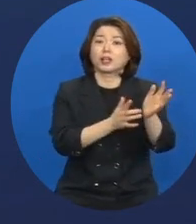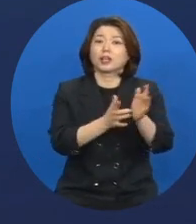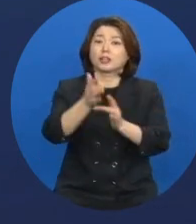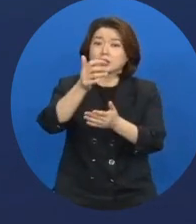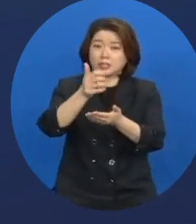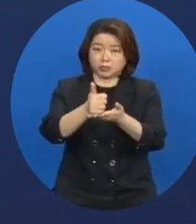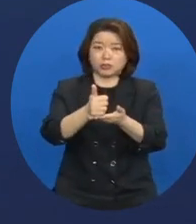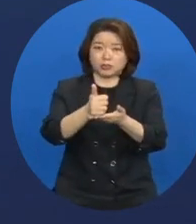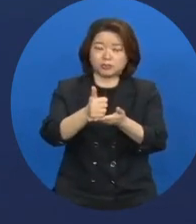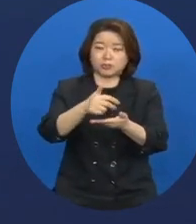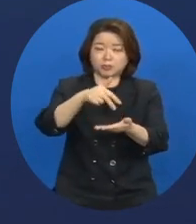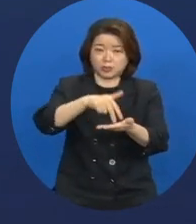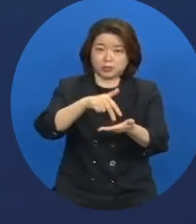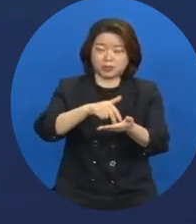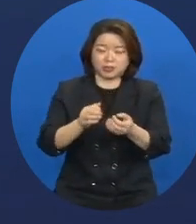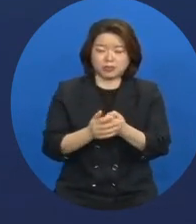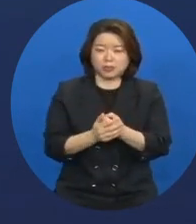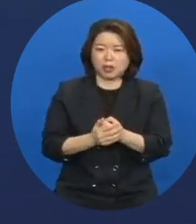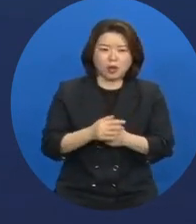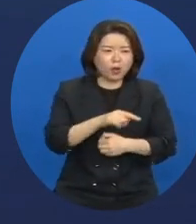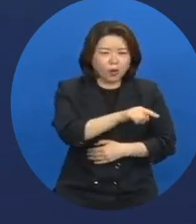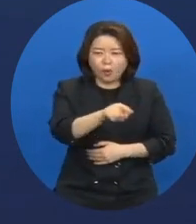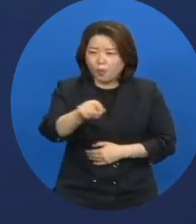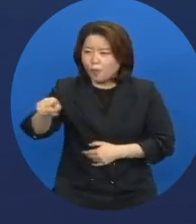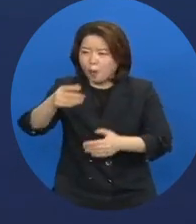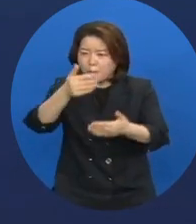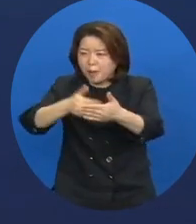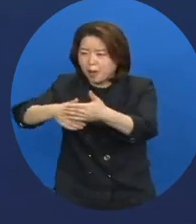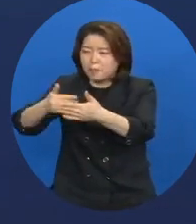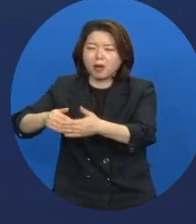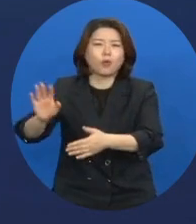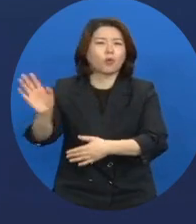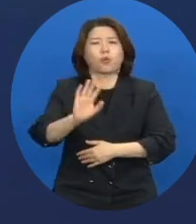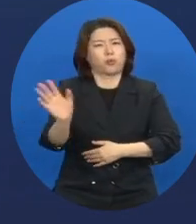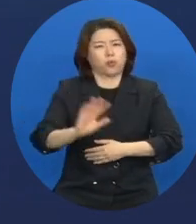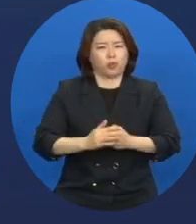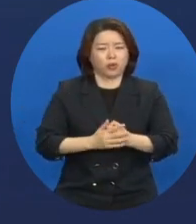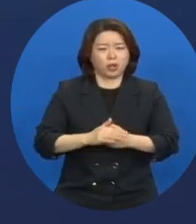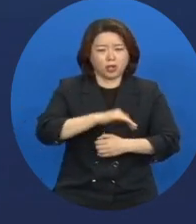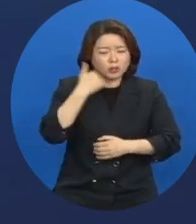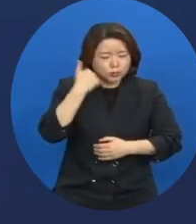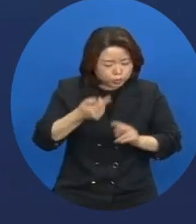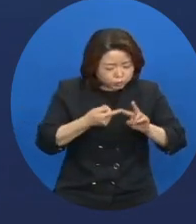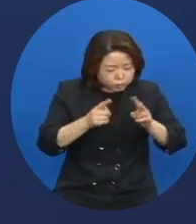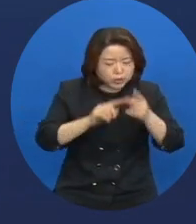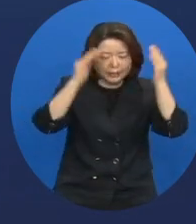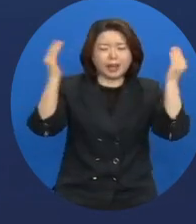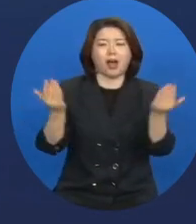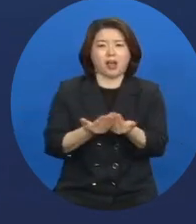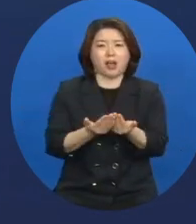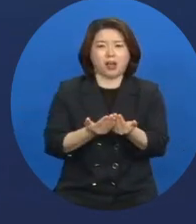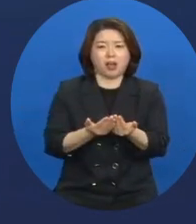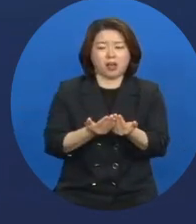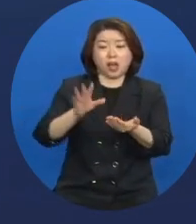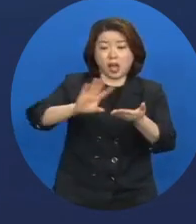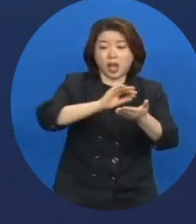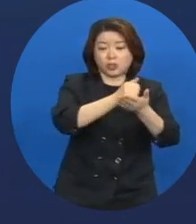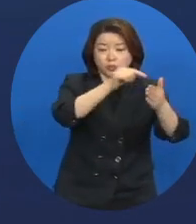예수님께는 어떤 사람도 제외된 사람이 없습니다. 누구든지 그리스도 안에